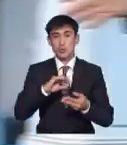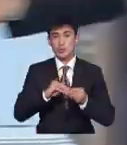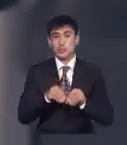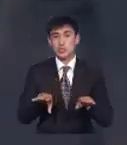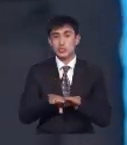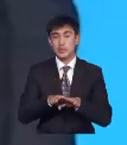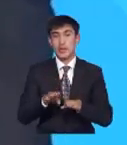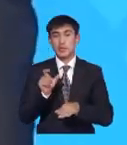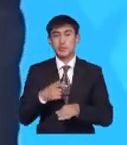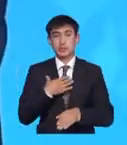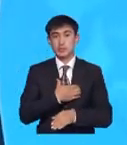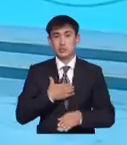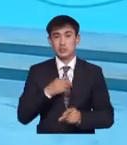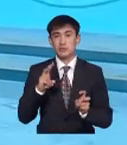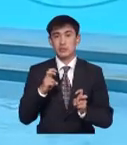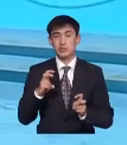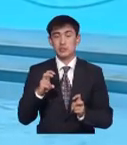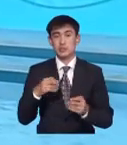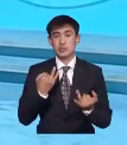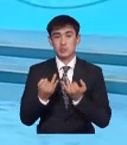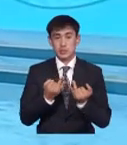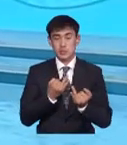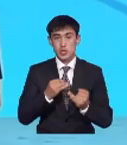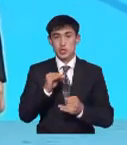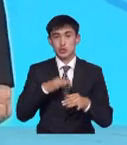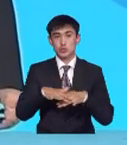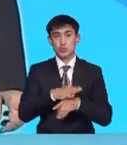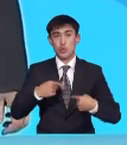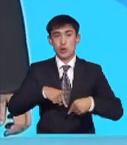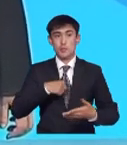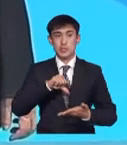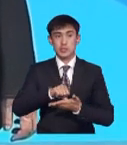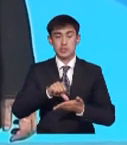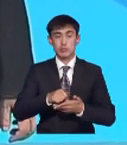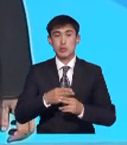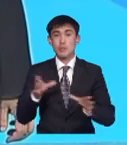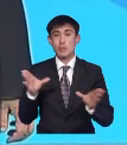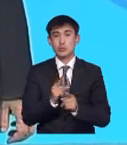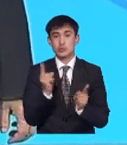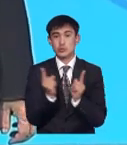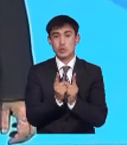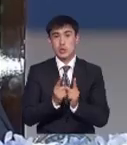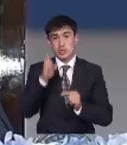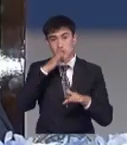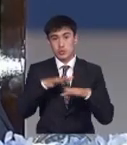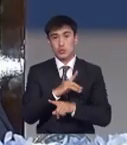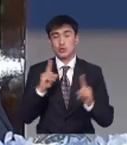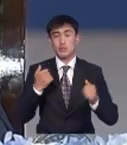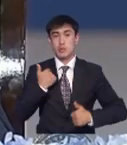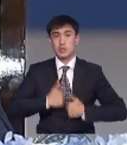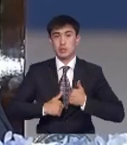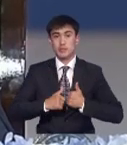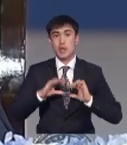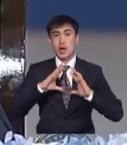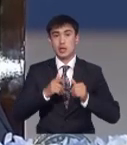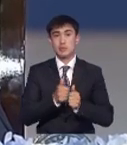сияқты адамзатты алаңдатып отырған тақырыптар талқыланды. Жетісулық қоғам белсенділерде бұл басқосу біздің елде өтуі зор мәртебе деп,